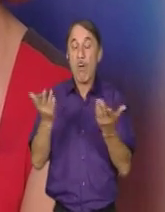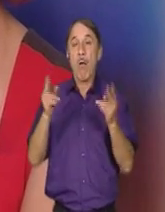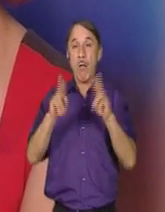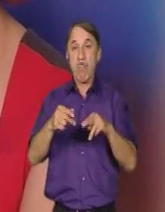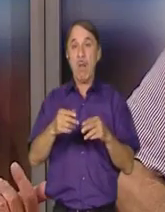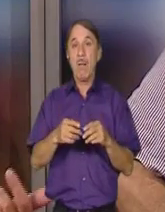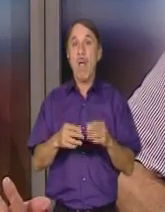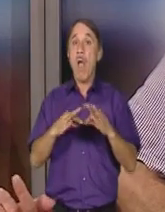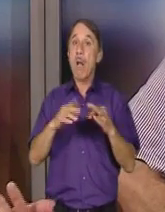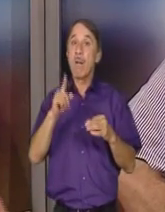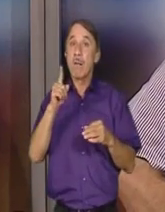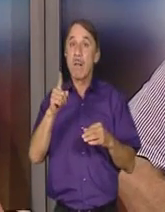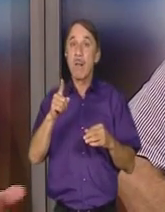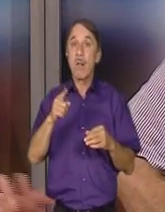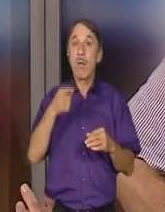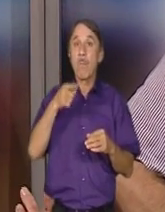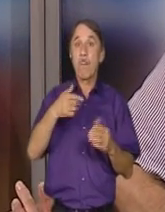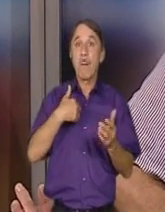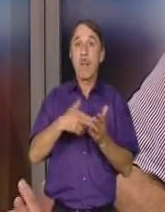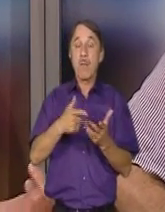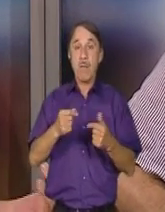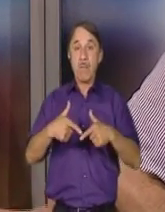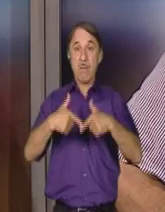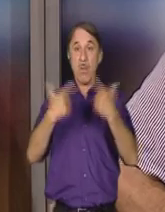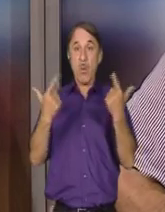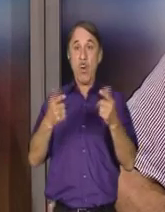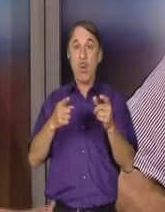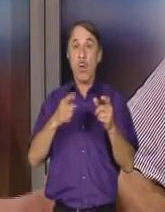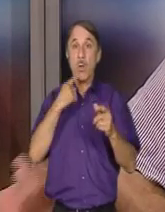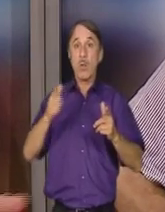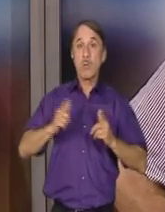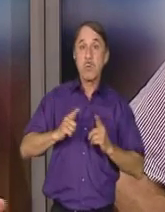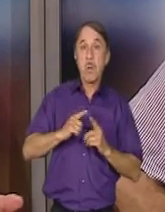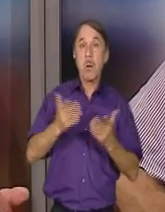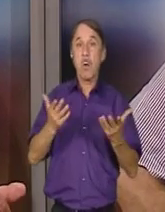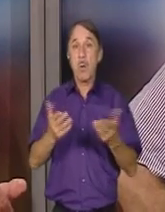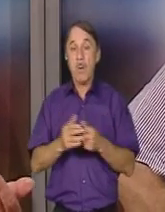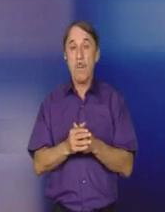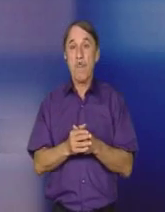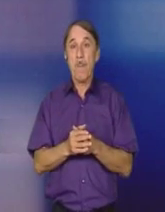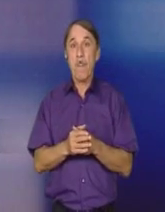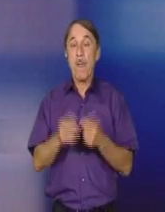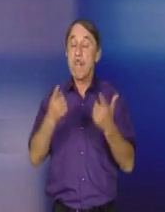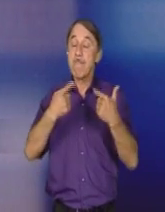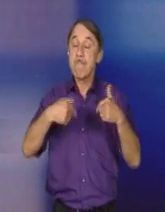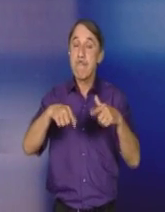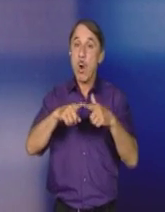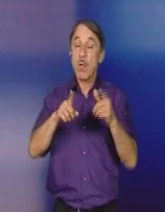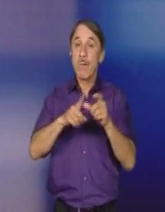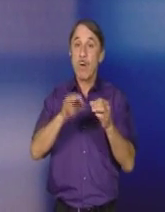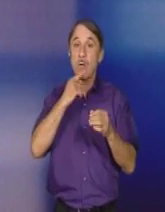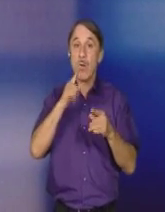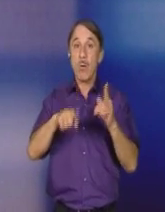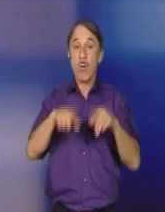nekim novim, ali ne znam koje su mi lepše. Da li mi je lepše Čehov i Thomas Mann, a pogotovo pripovetke,